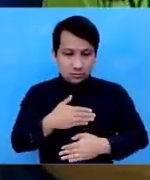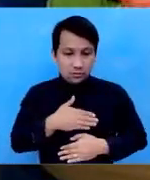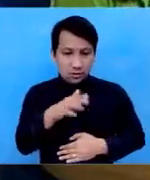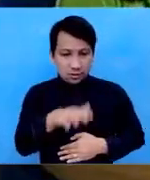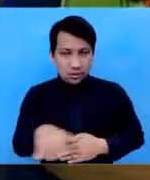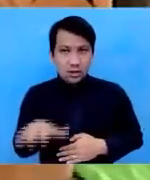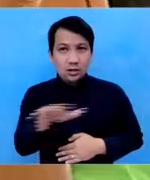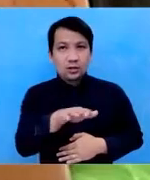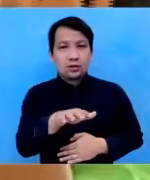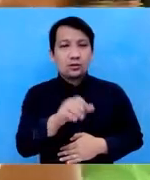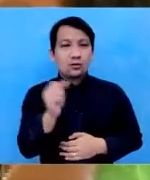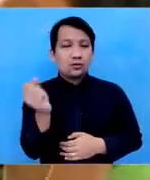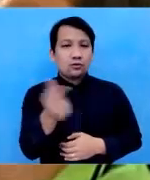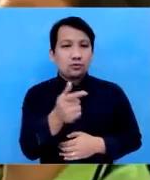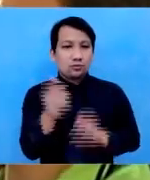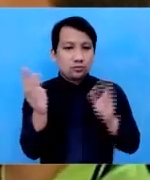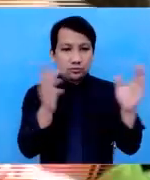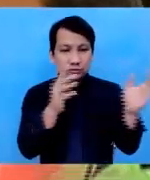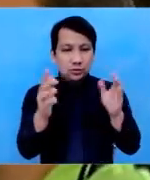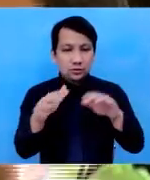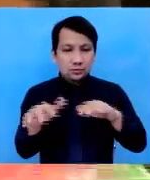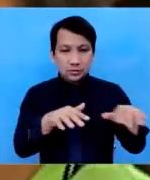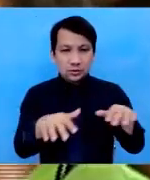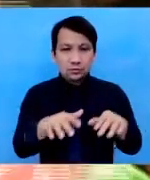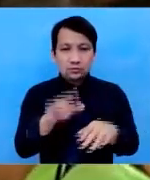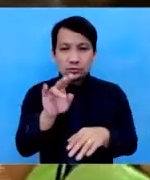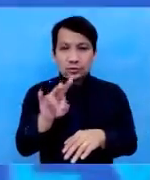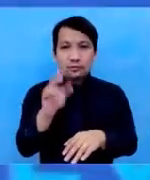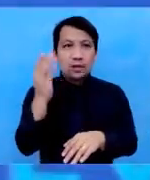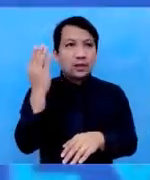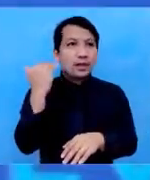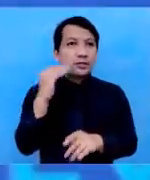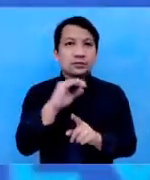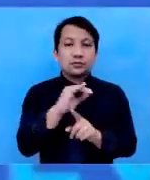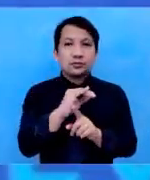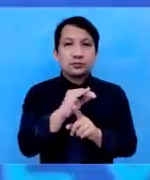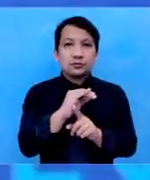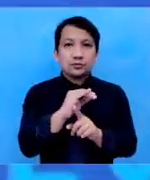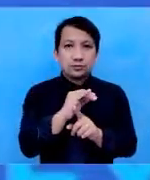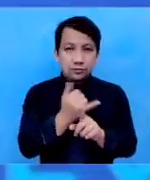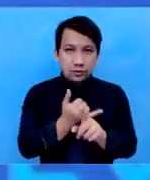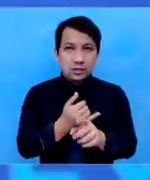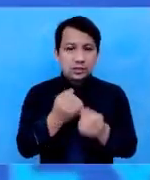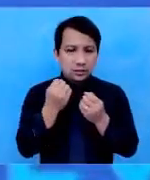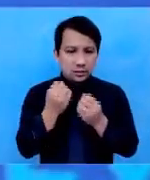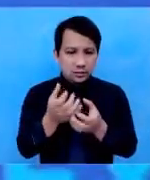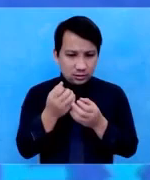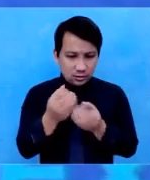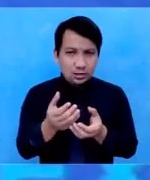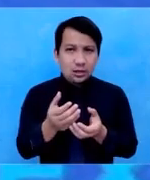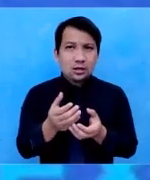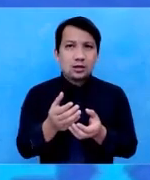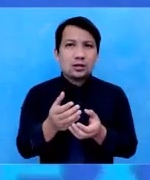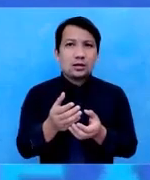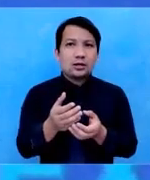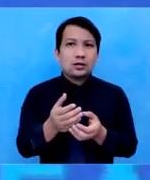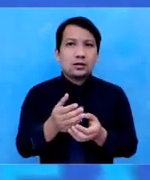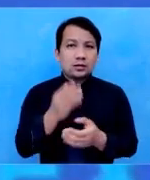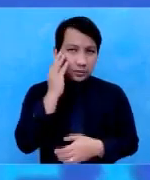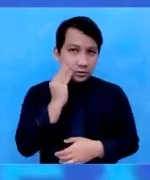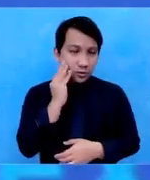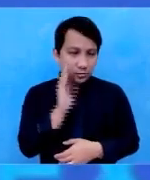ang mga sinalanta ng magnitude 7 na lindol noong Hulyo. Sa dami-dami ng pinagdadaanan